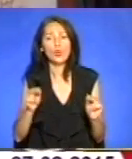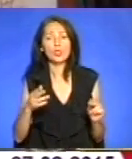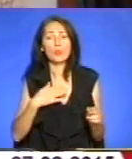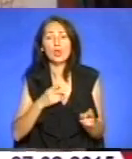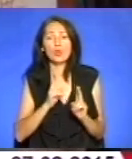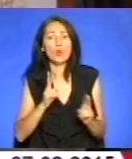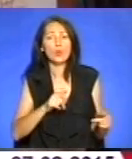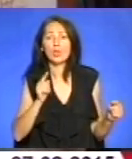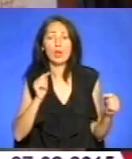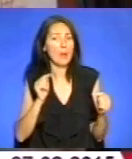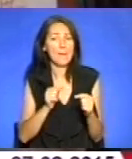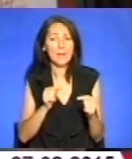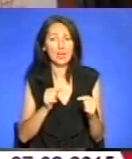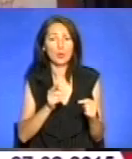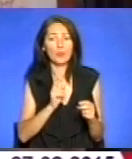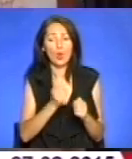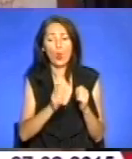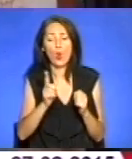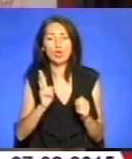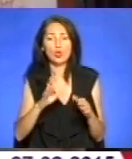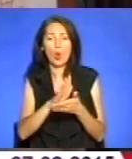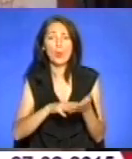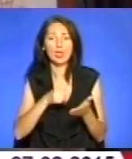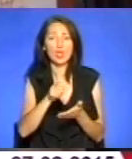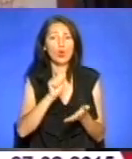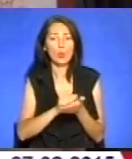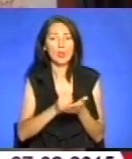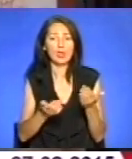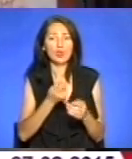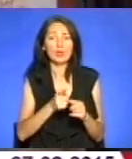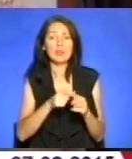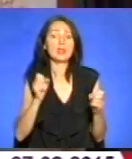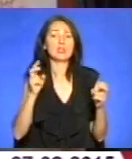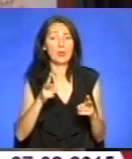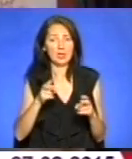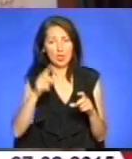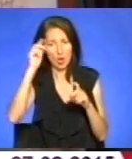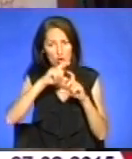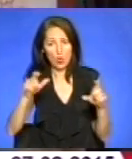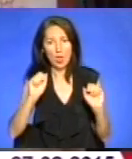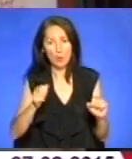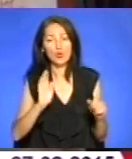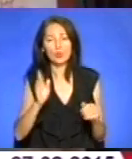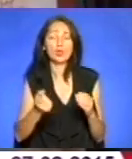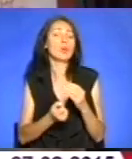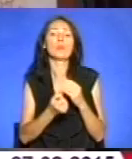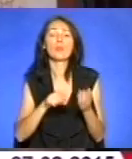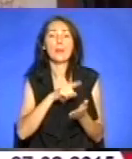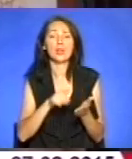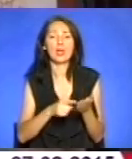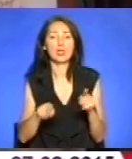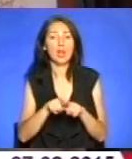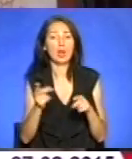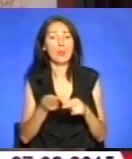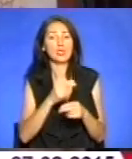не заперечуємо. Кожен, хто подає документи, якщо це спеціалізована школа, можуть виникати якісь питання. А так без проблем. Якщо